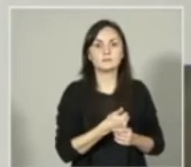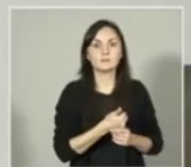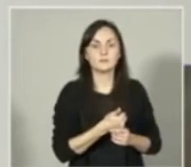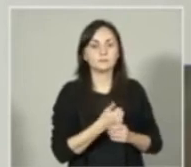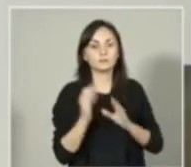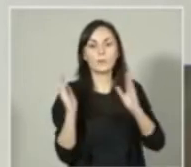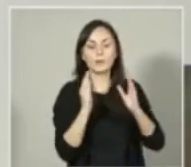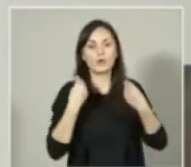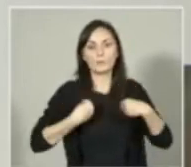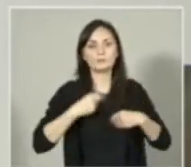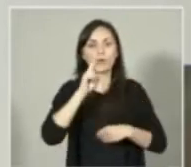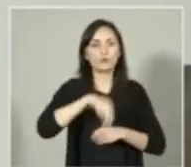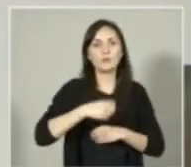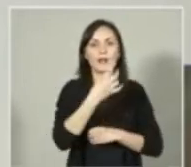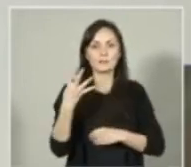període